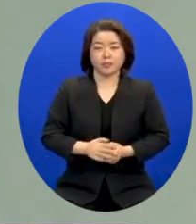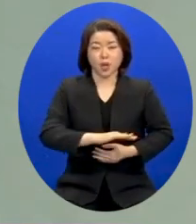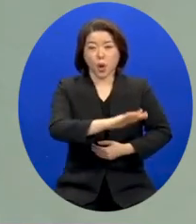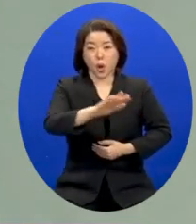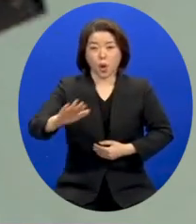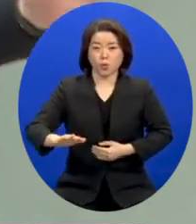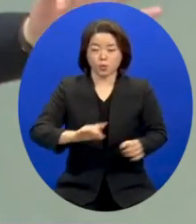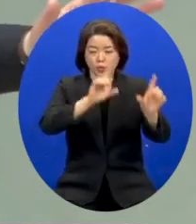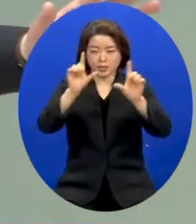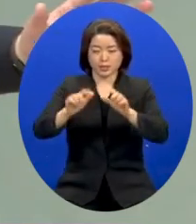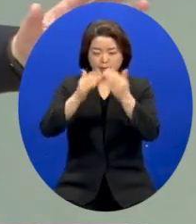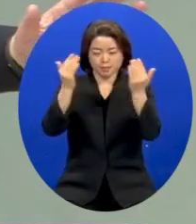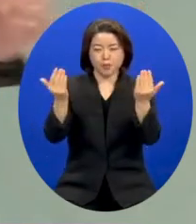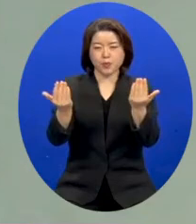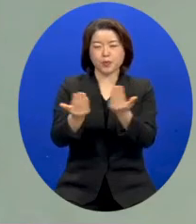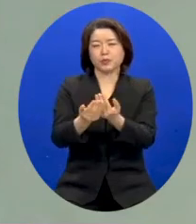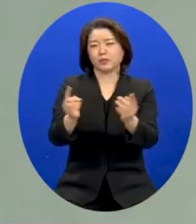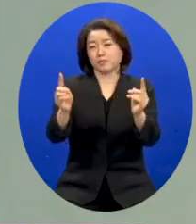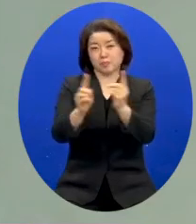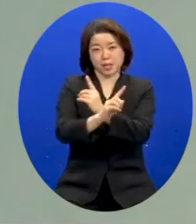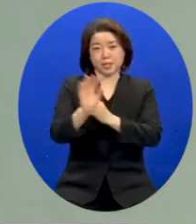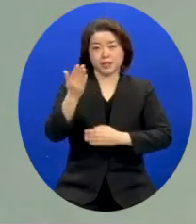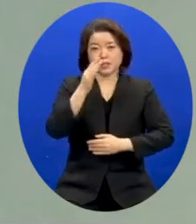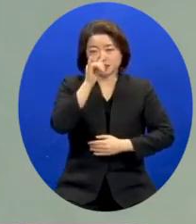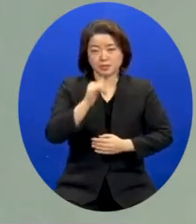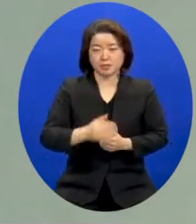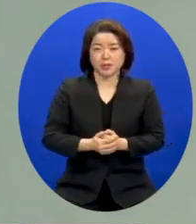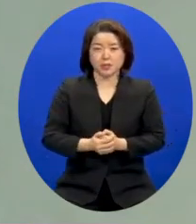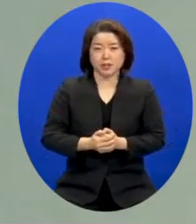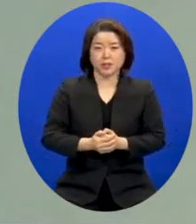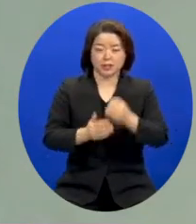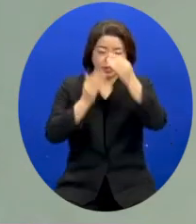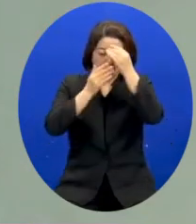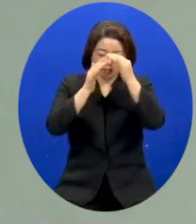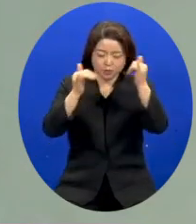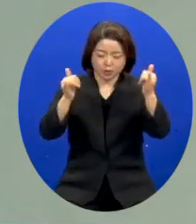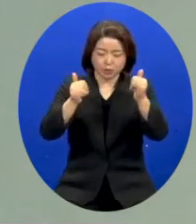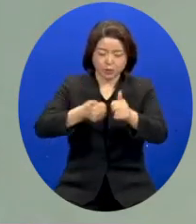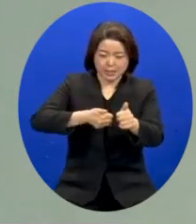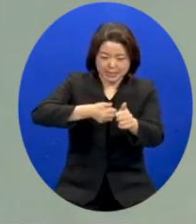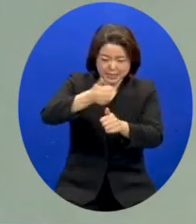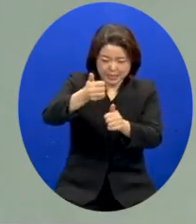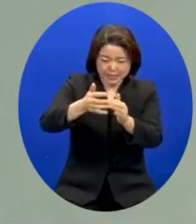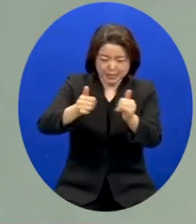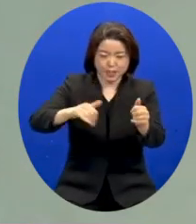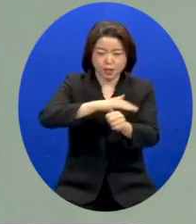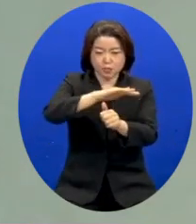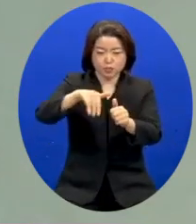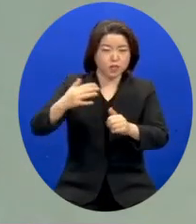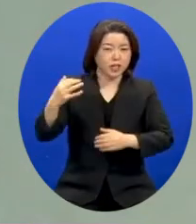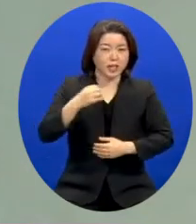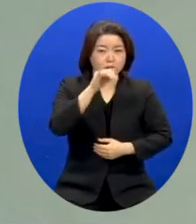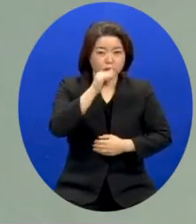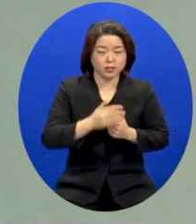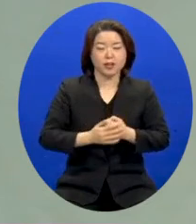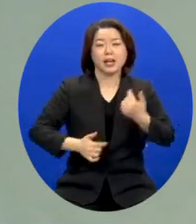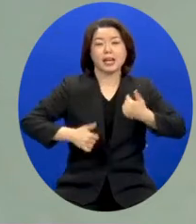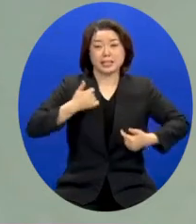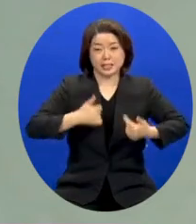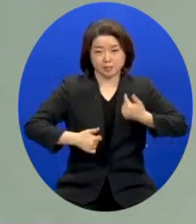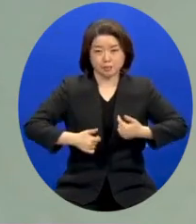삶 전체는 달라집니다. 성도는 이기는 자의 분위기를 가지고 있는 사람입니다. 기쁨과 감사,